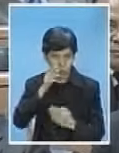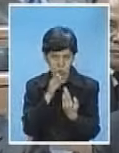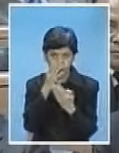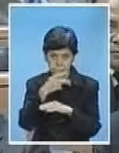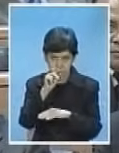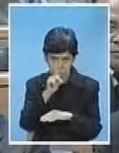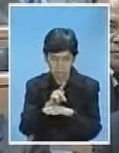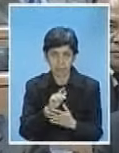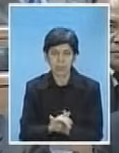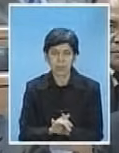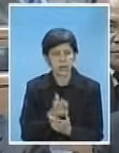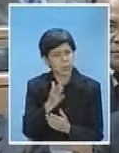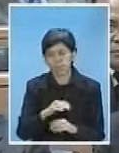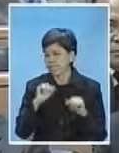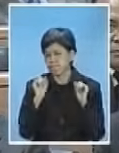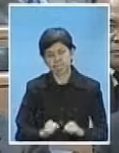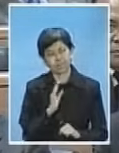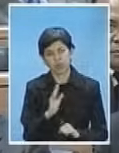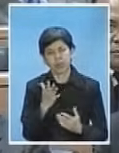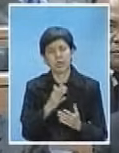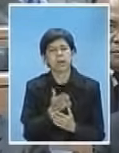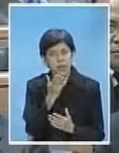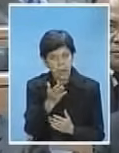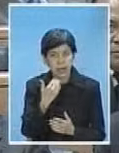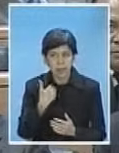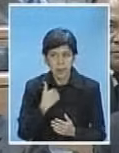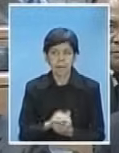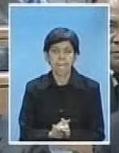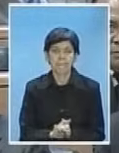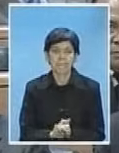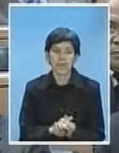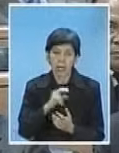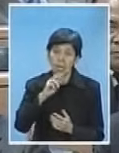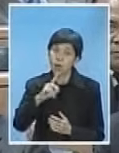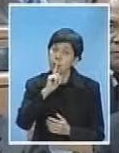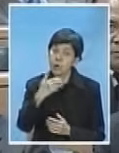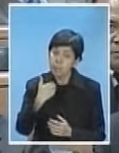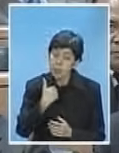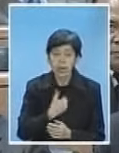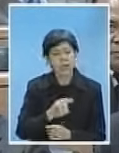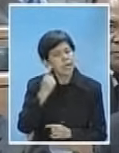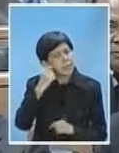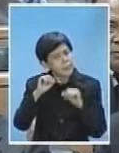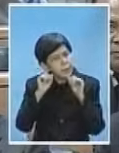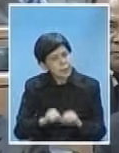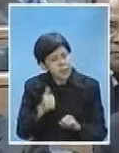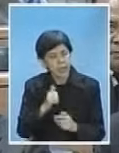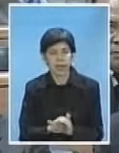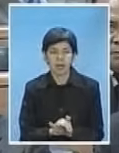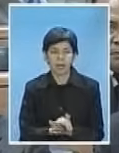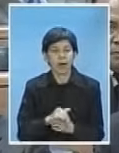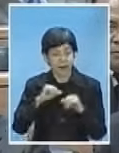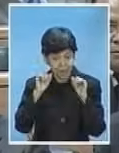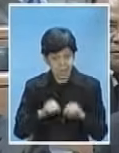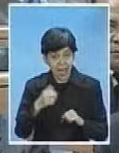ประธานที่ท่านไม่เด็ดขาดครับเมื่อกี้นี่คุณณัฐวุฒิก็พูดเองว่าให้ท่านวินิจฉัยแต่พอท่